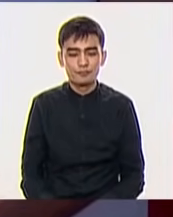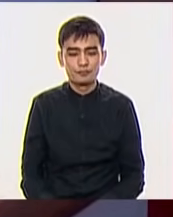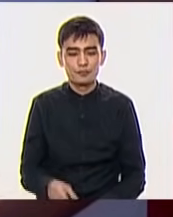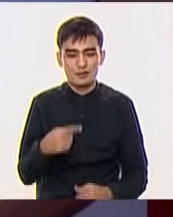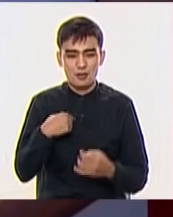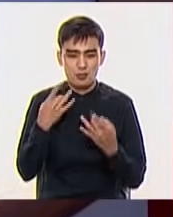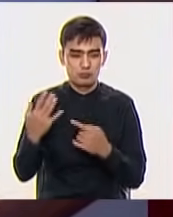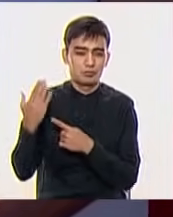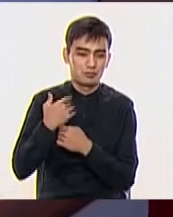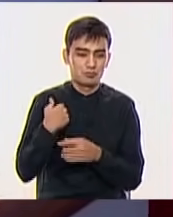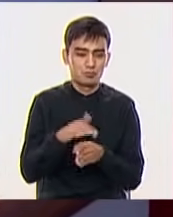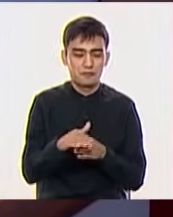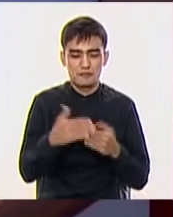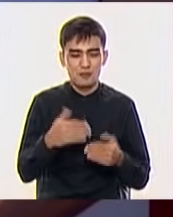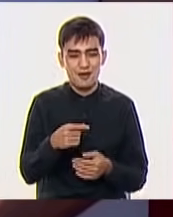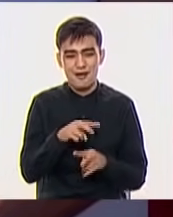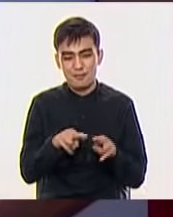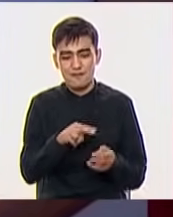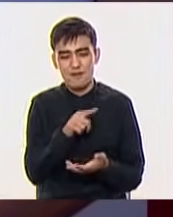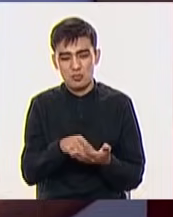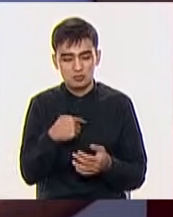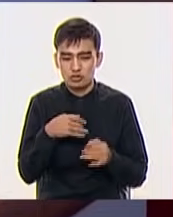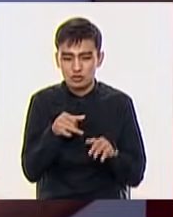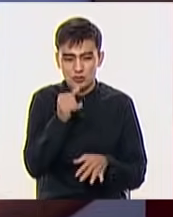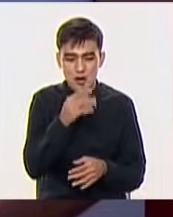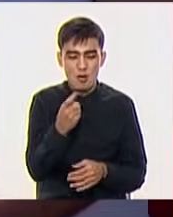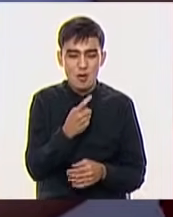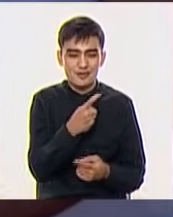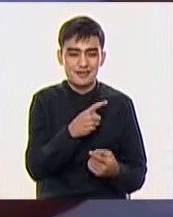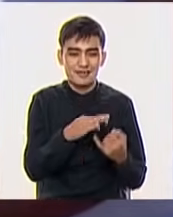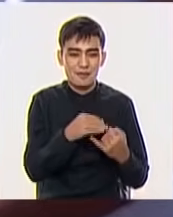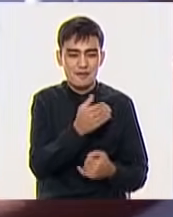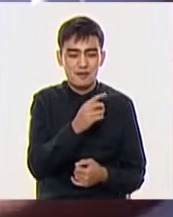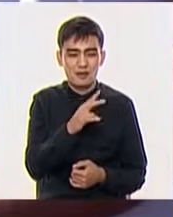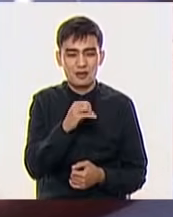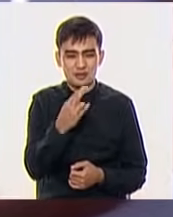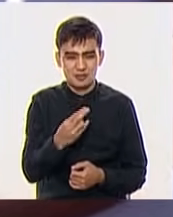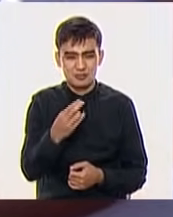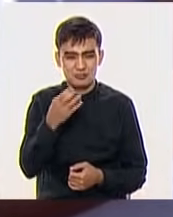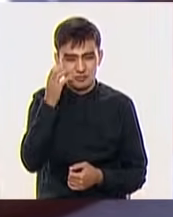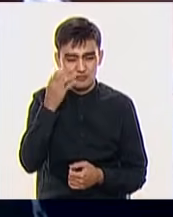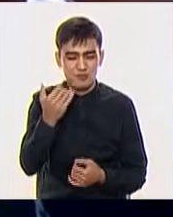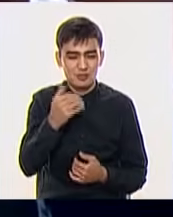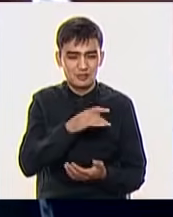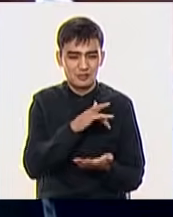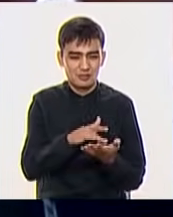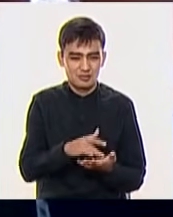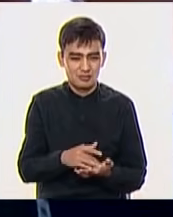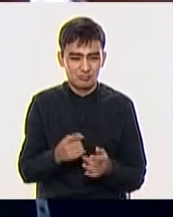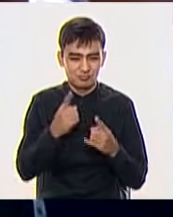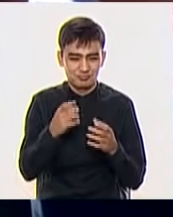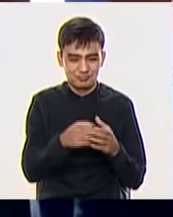Я лишь исполнитель, и такие вопросы не решаю. А владелец земли – Национальный аграрный научно-образовательный центр. В